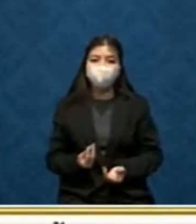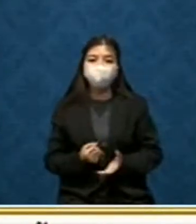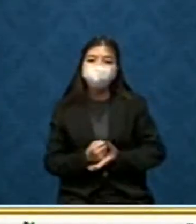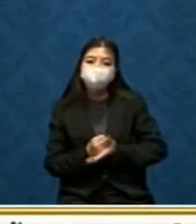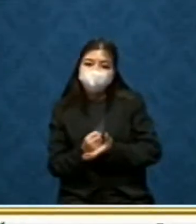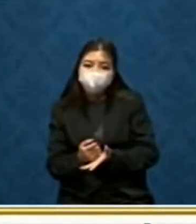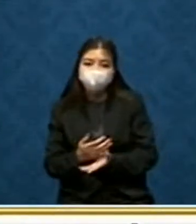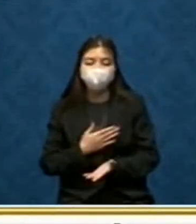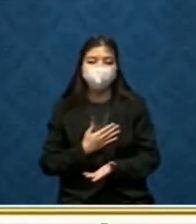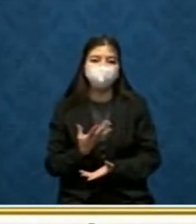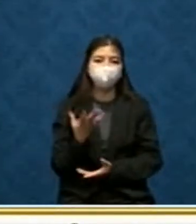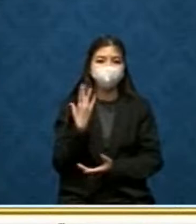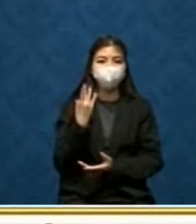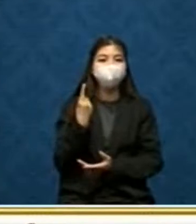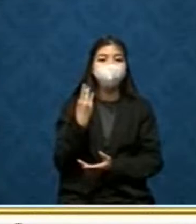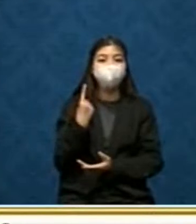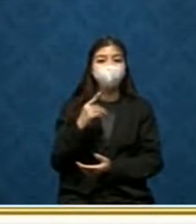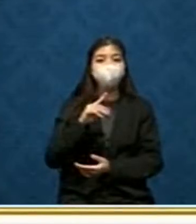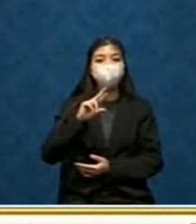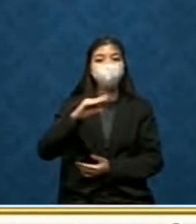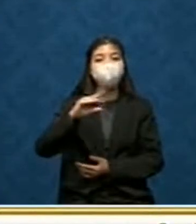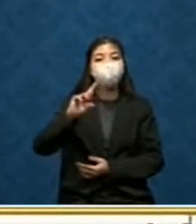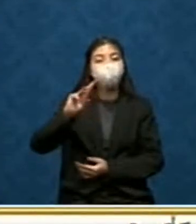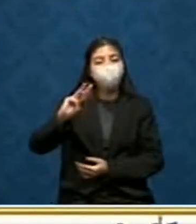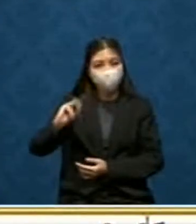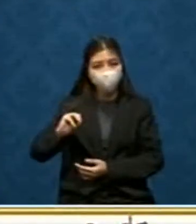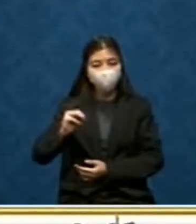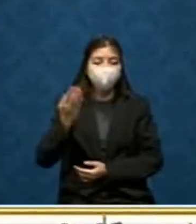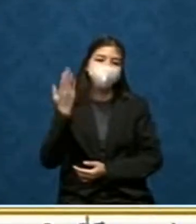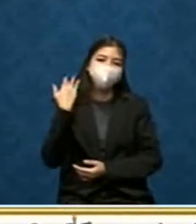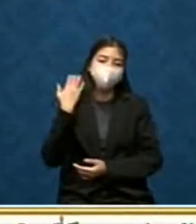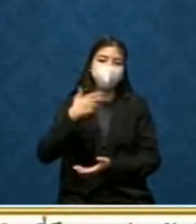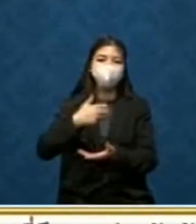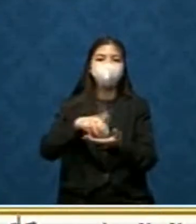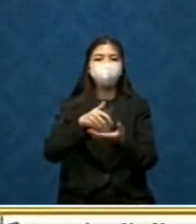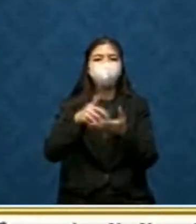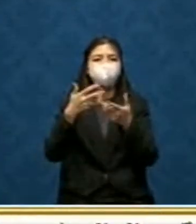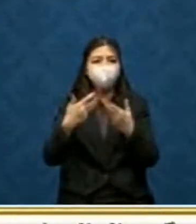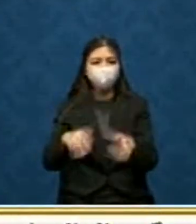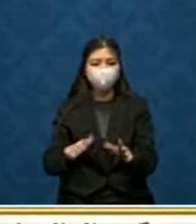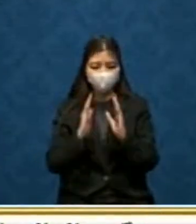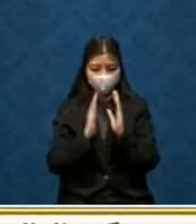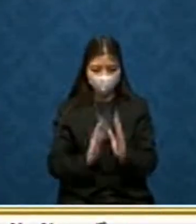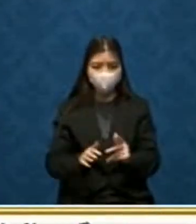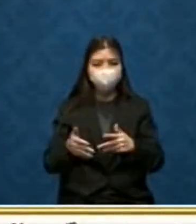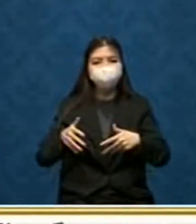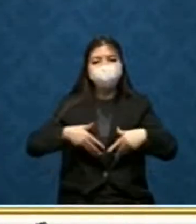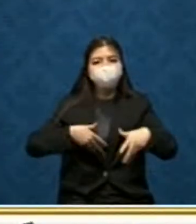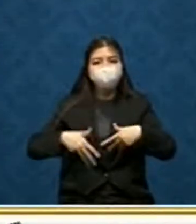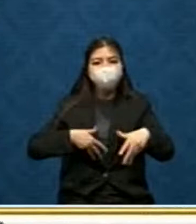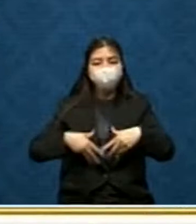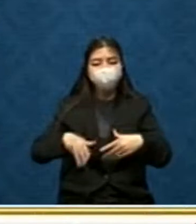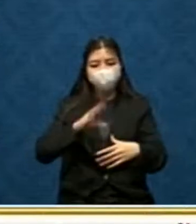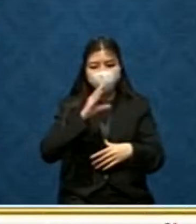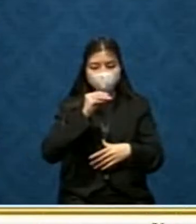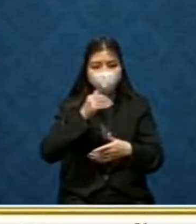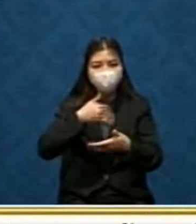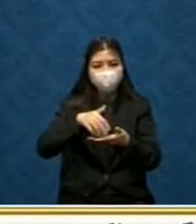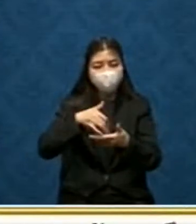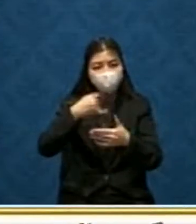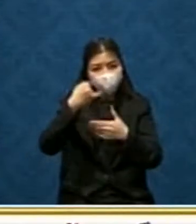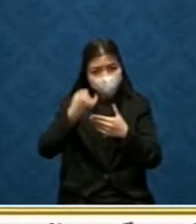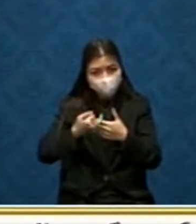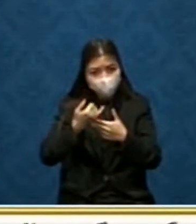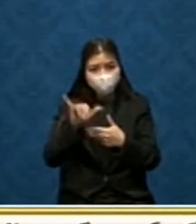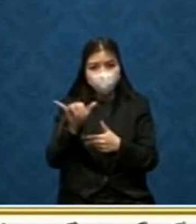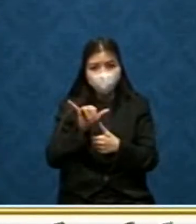รังสิมัพูดมืวานทจยประธานน้จะให้พดใหจบ ท่าพูดไม่จบ คนยของใจที่ไว่าสราบันเราเปนอยนั้